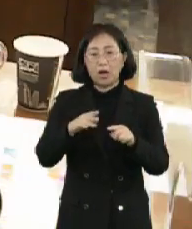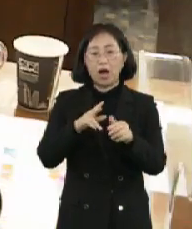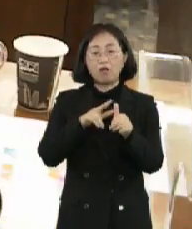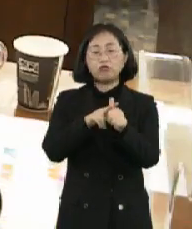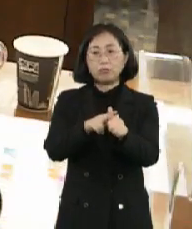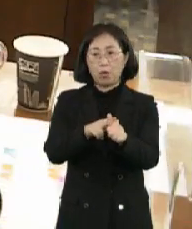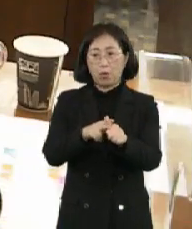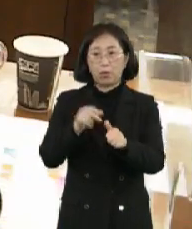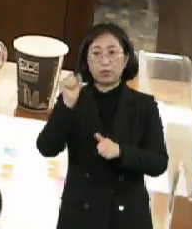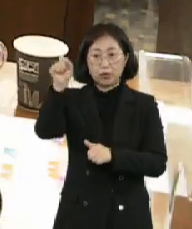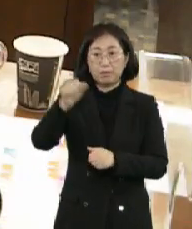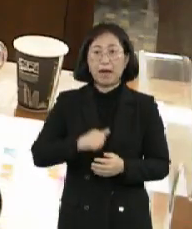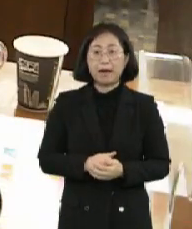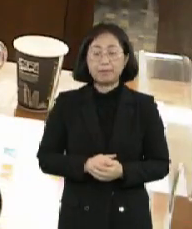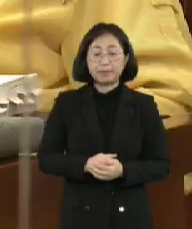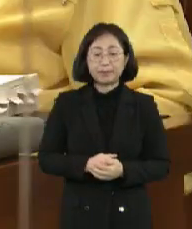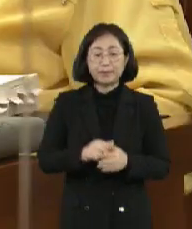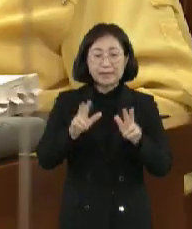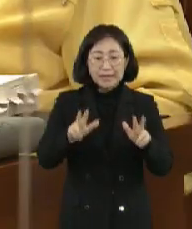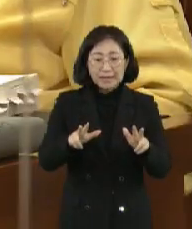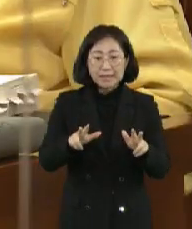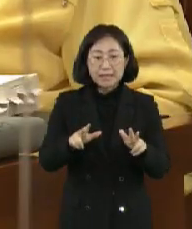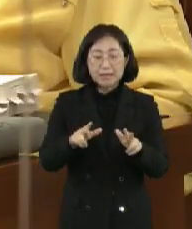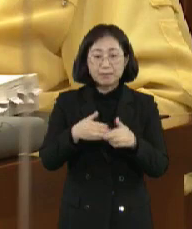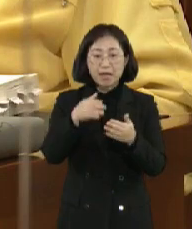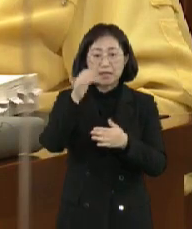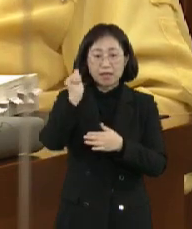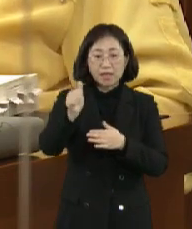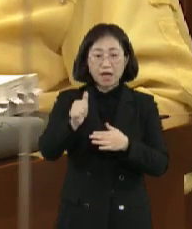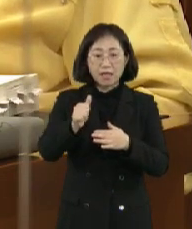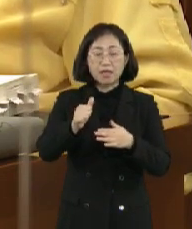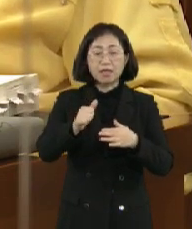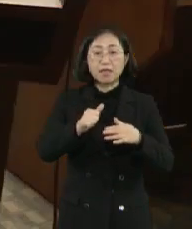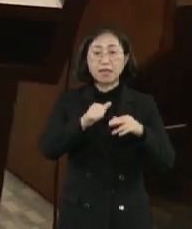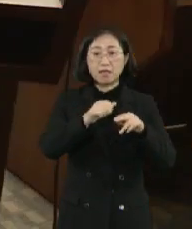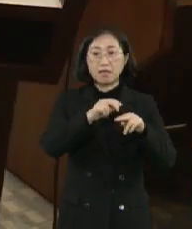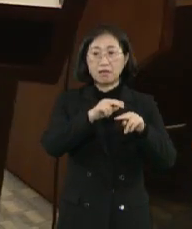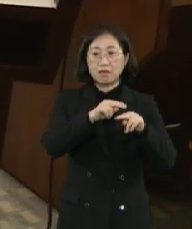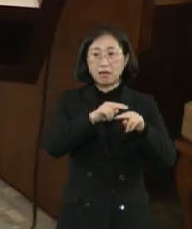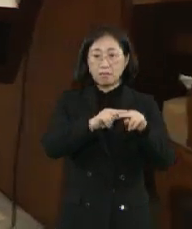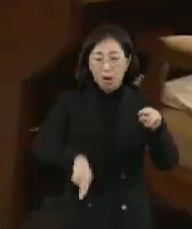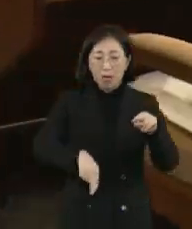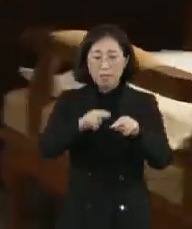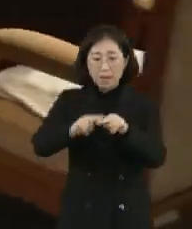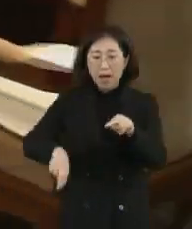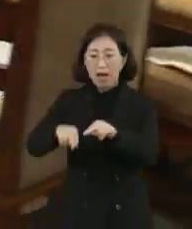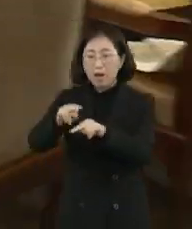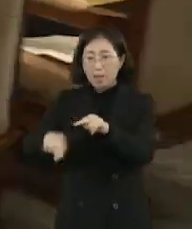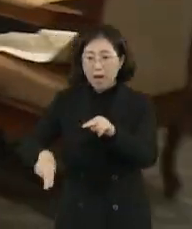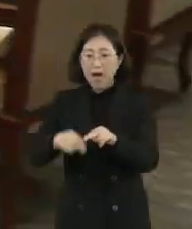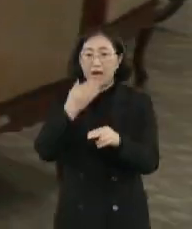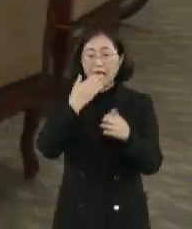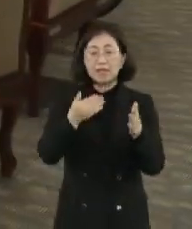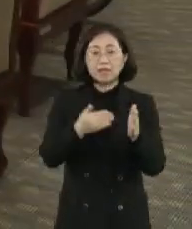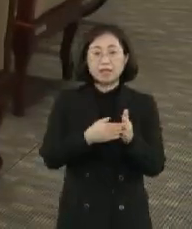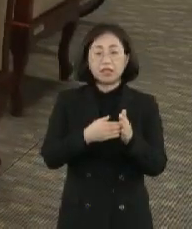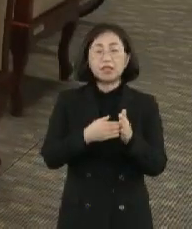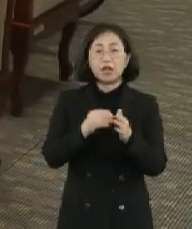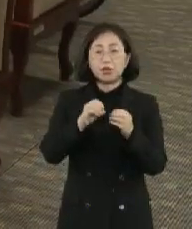후보군입니다. 특히 현직 단체장이 재선을 포기했거나 3선을 채워 세칭 무주공산인 당진